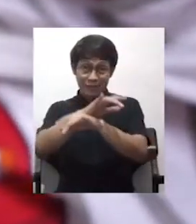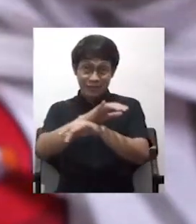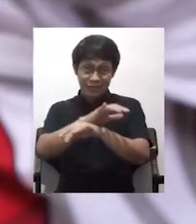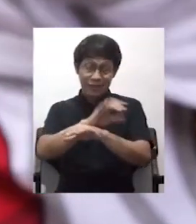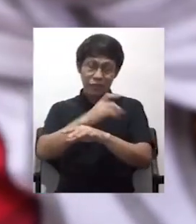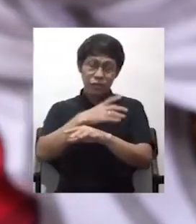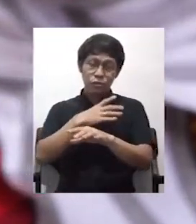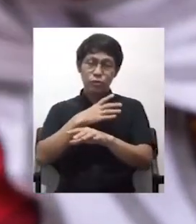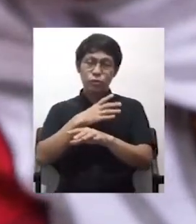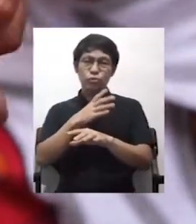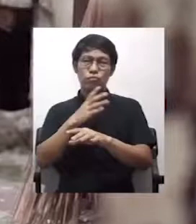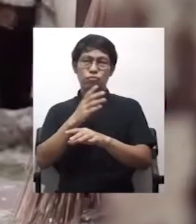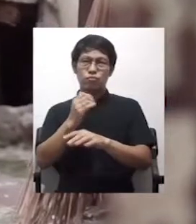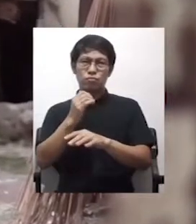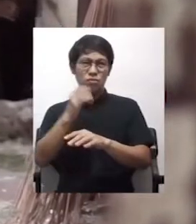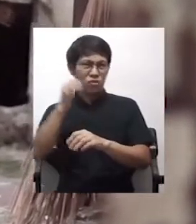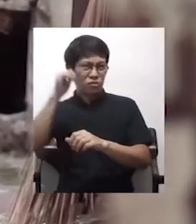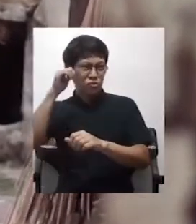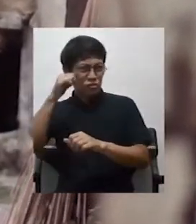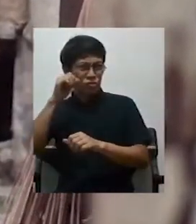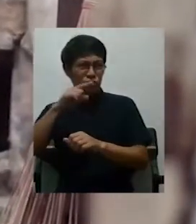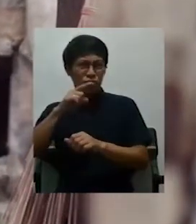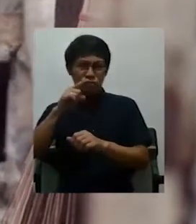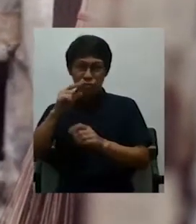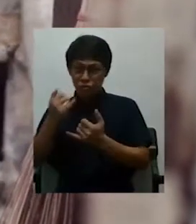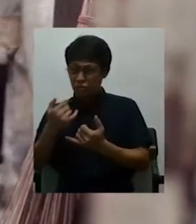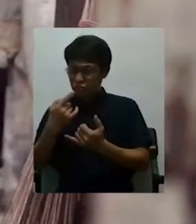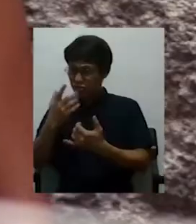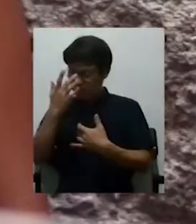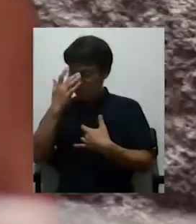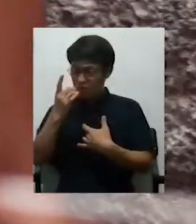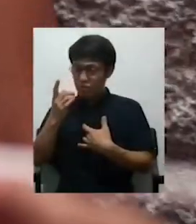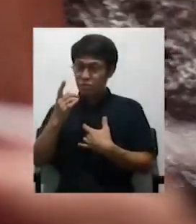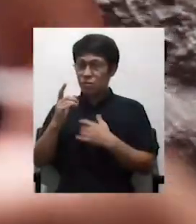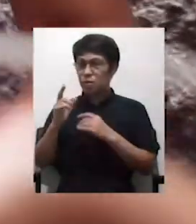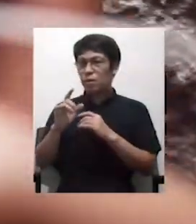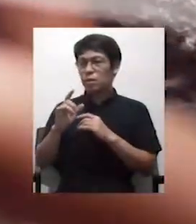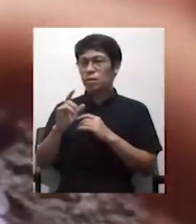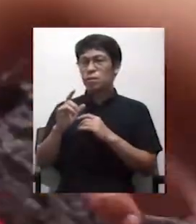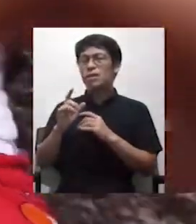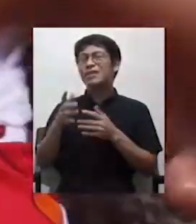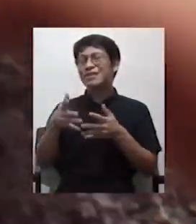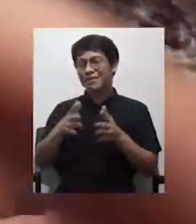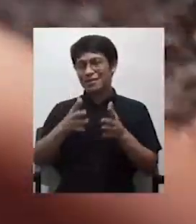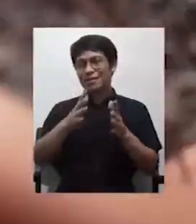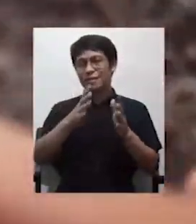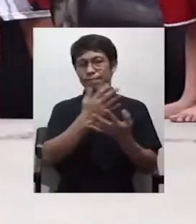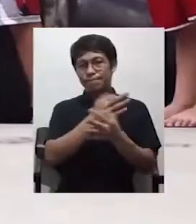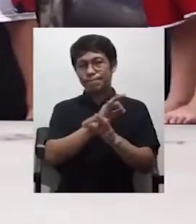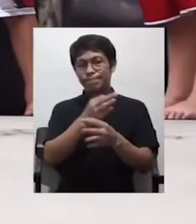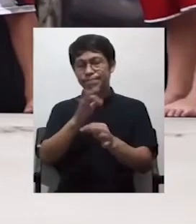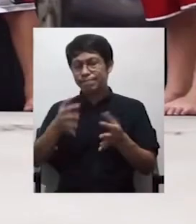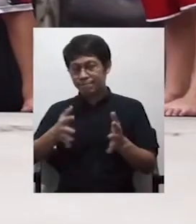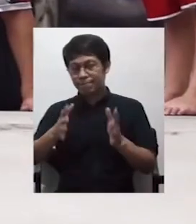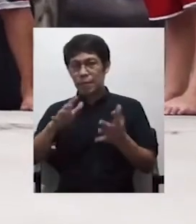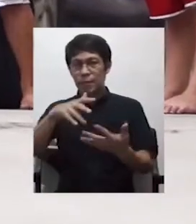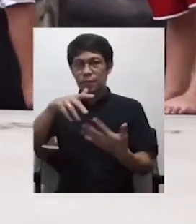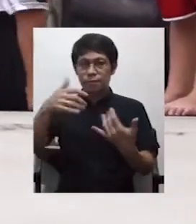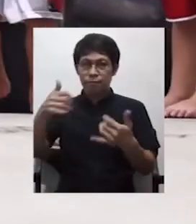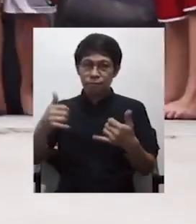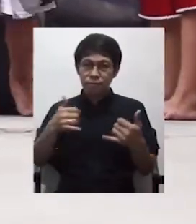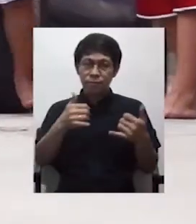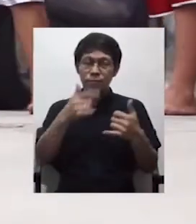nga sitwasyon niya, tapos lahat bawal pa. Bigyan niyo rin sila ng kasiyahan kahit konti. Kasi syempre bata rin sila, gusto rin